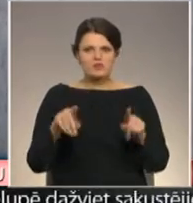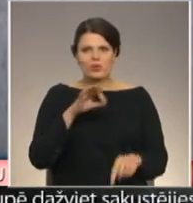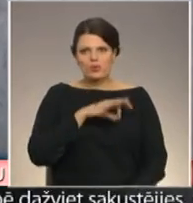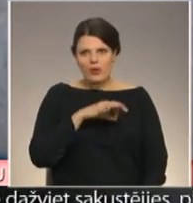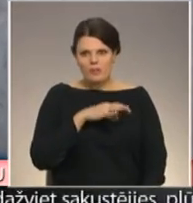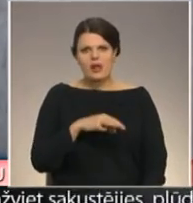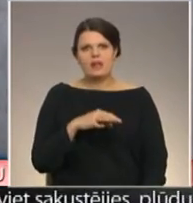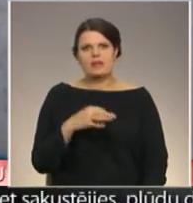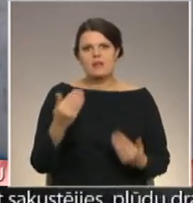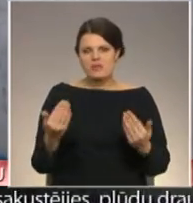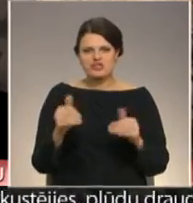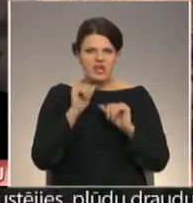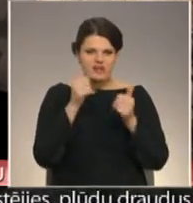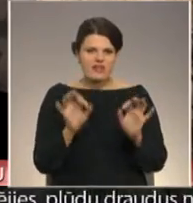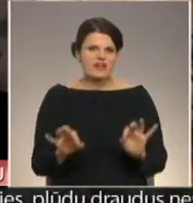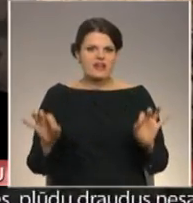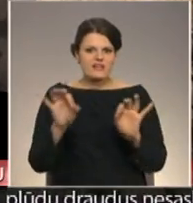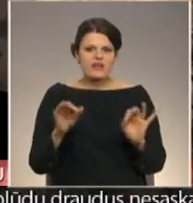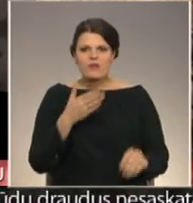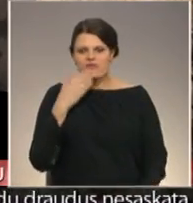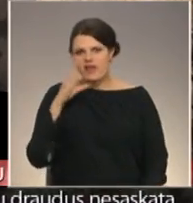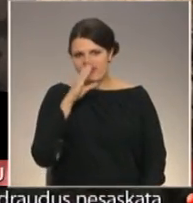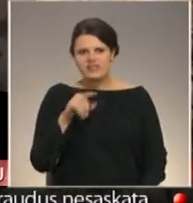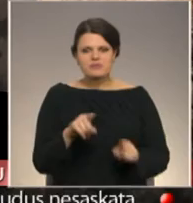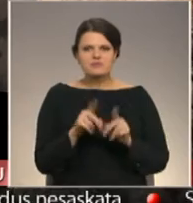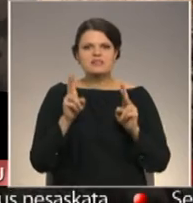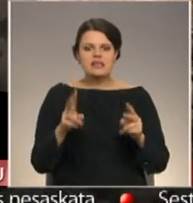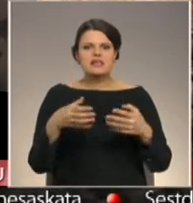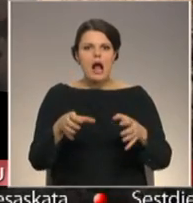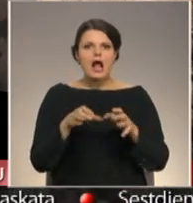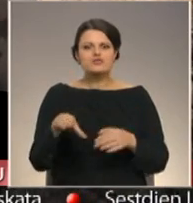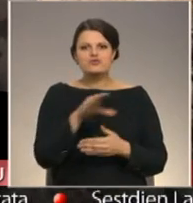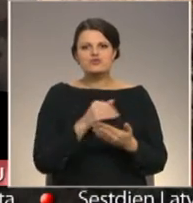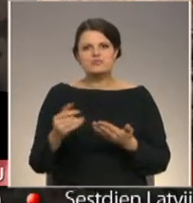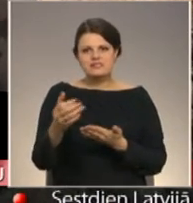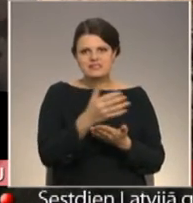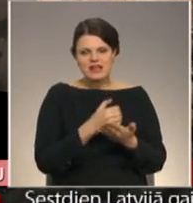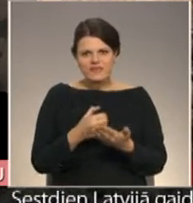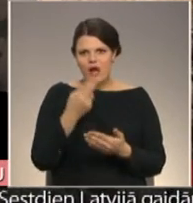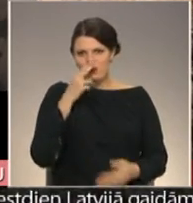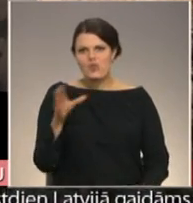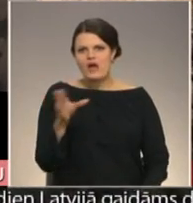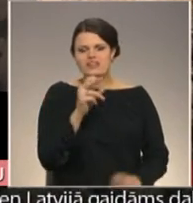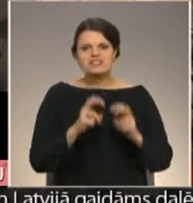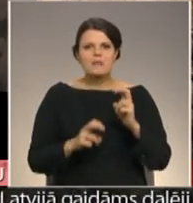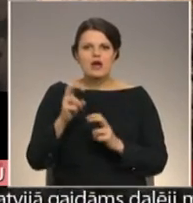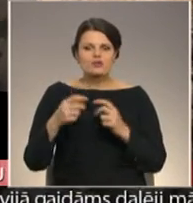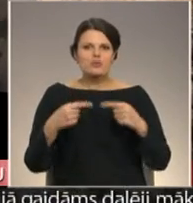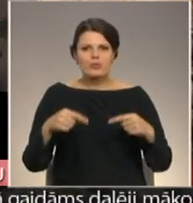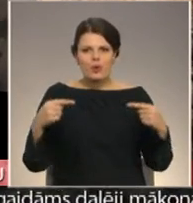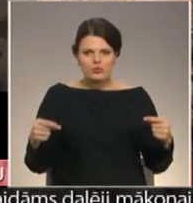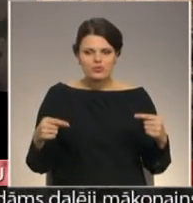nopelnīt pašlaik jau nevar neko. Nav iespējams arī, kā asociācija mums savākt to no visiem ražotājiem produktu,